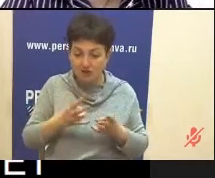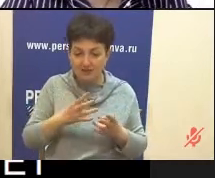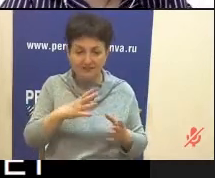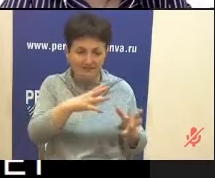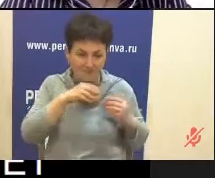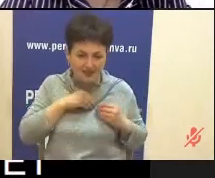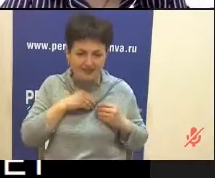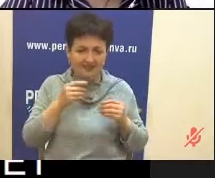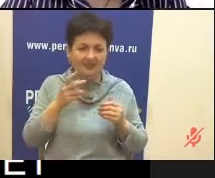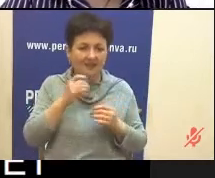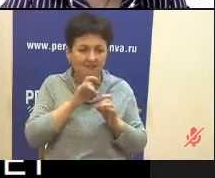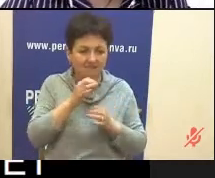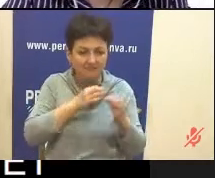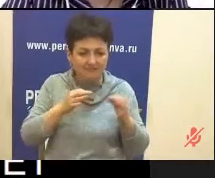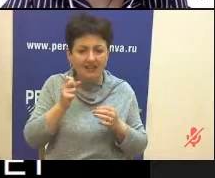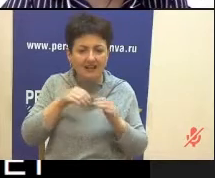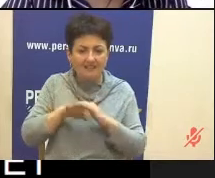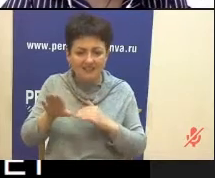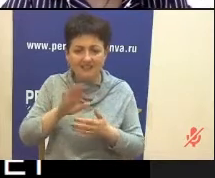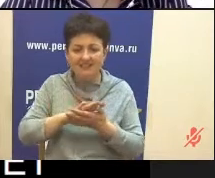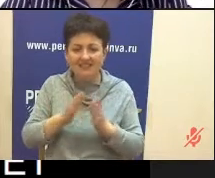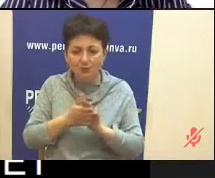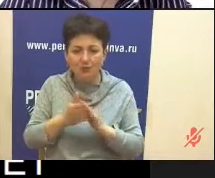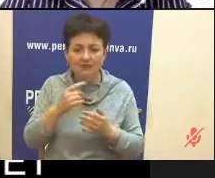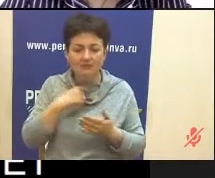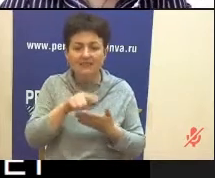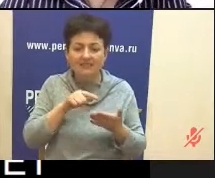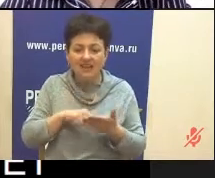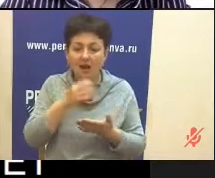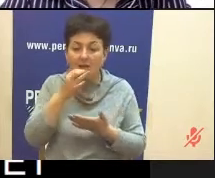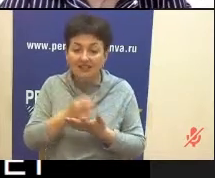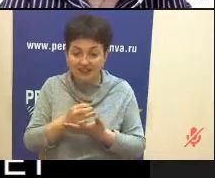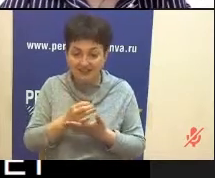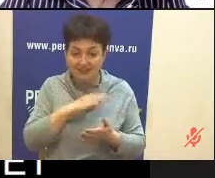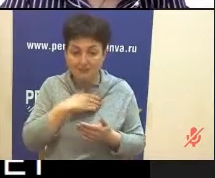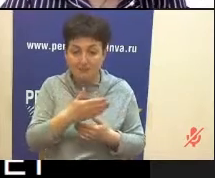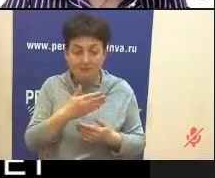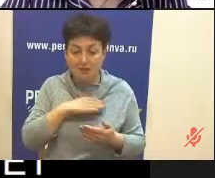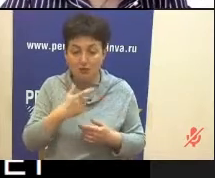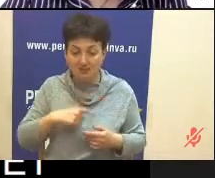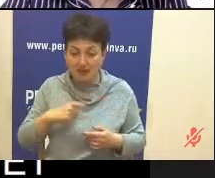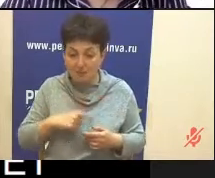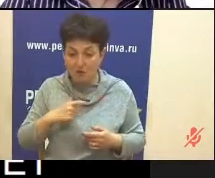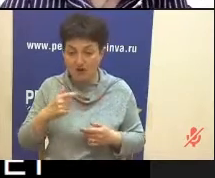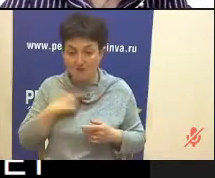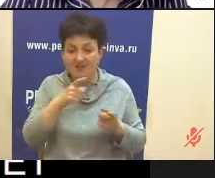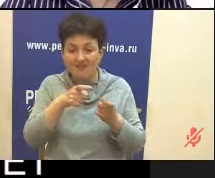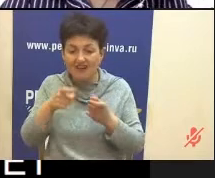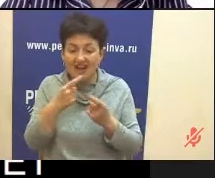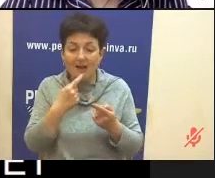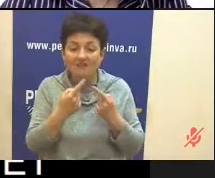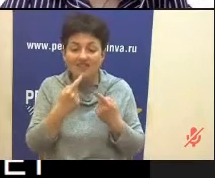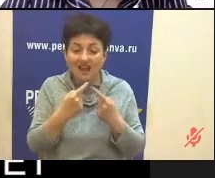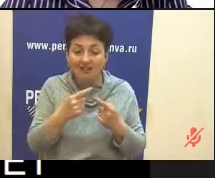наших же жертвователей вместе подумать, как выйти из ситуации. Тем самым мы разделяем ответственность между собой, тем самым